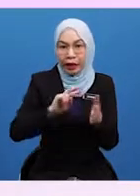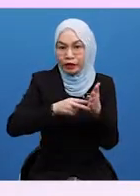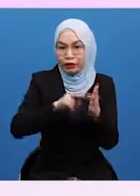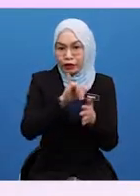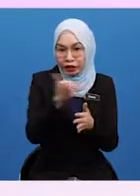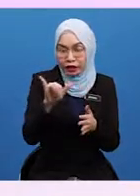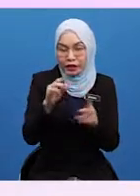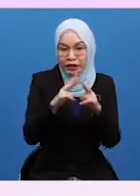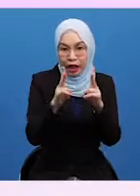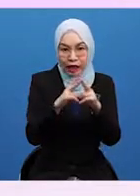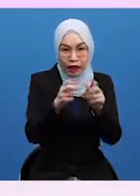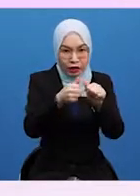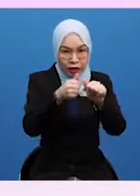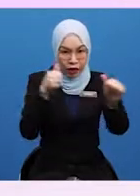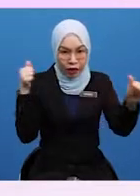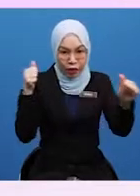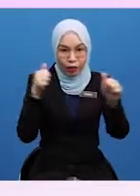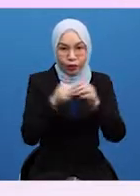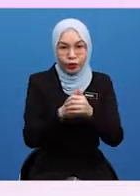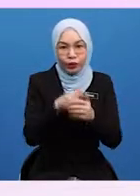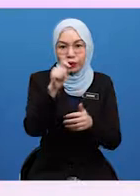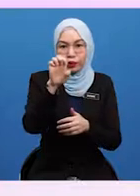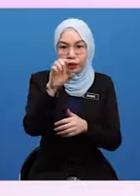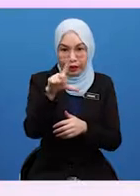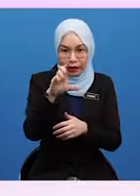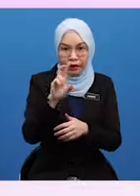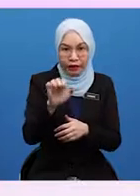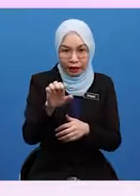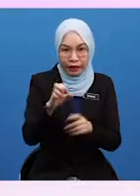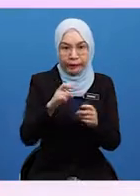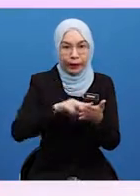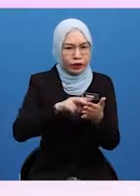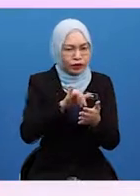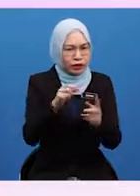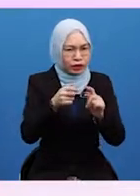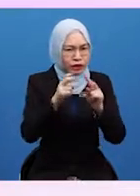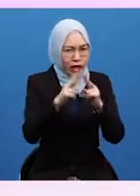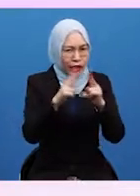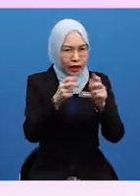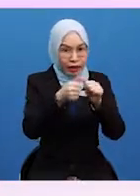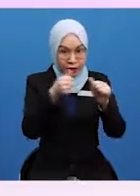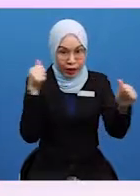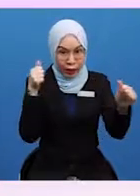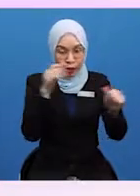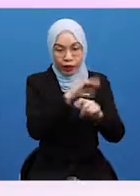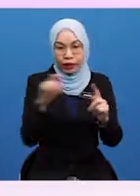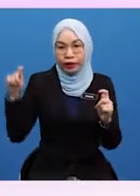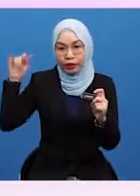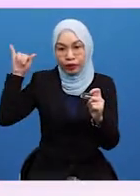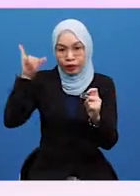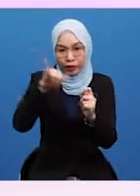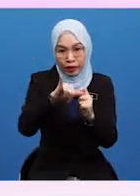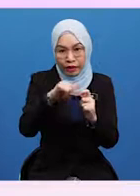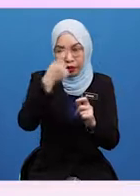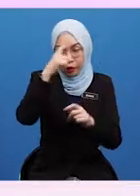jauh mana Kalau komunikasi bermaksud proses untuk menghantar informasi